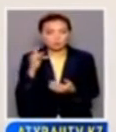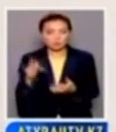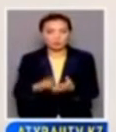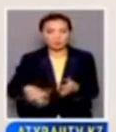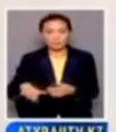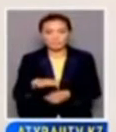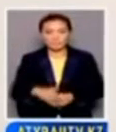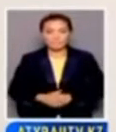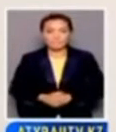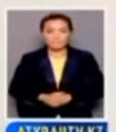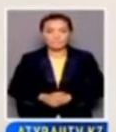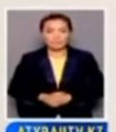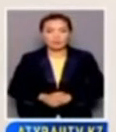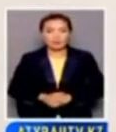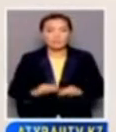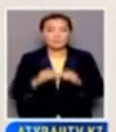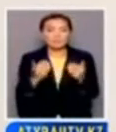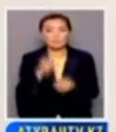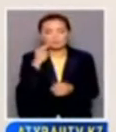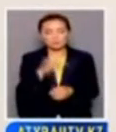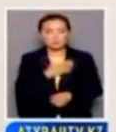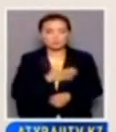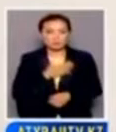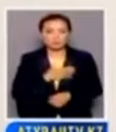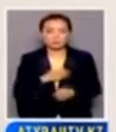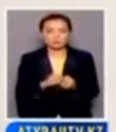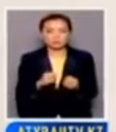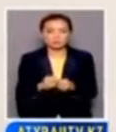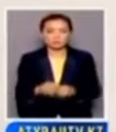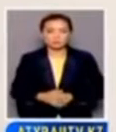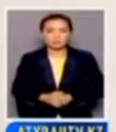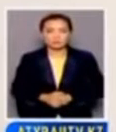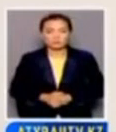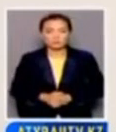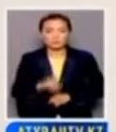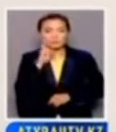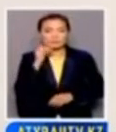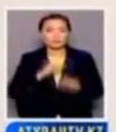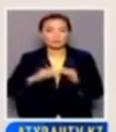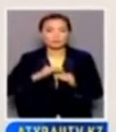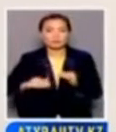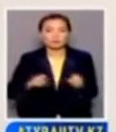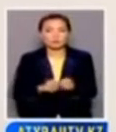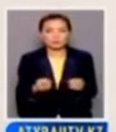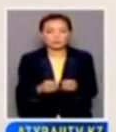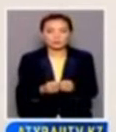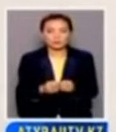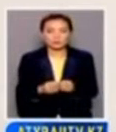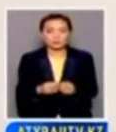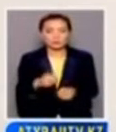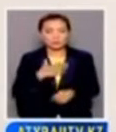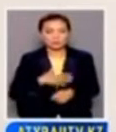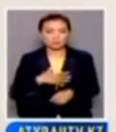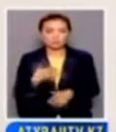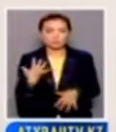жатыр. Стадиондардың сапасы сын көтермейді, білесіздер. Жасыл алаңдары өте нашар